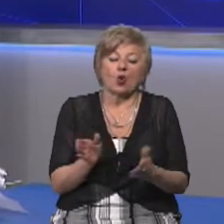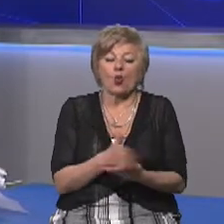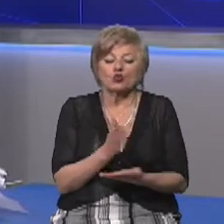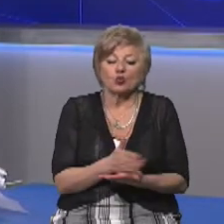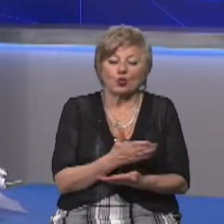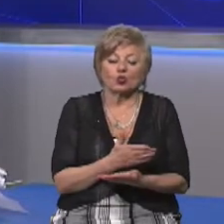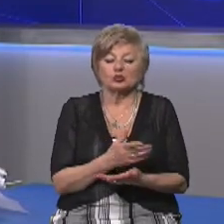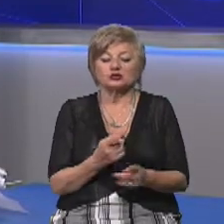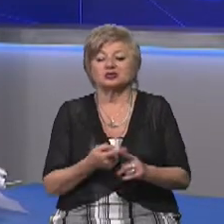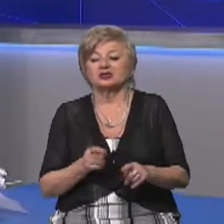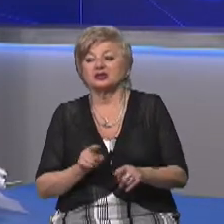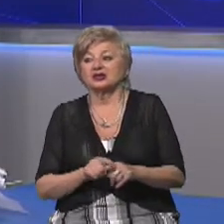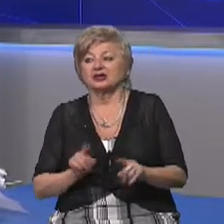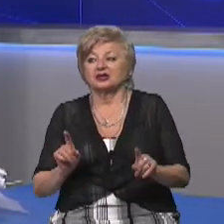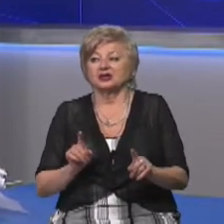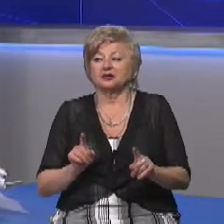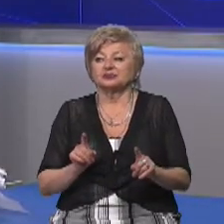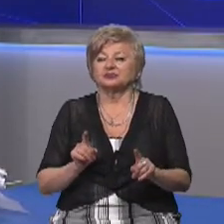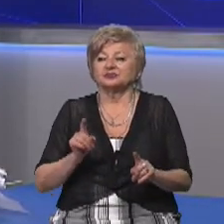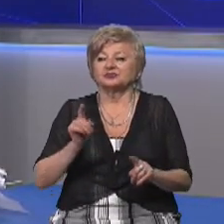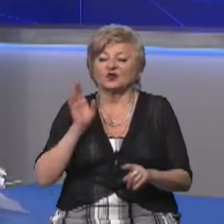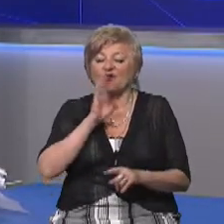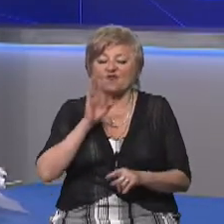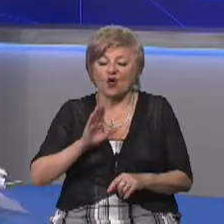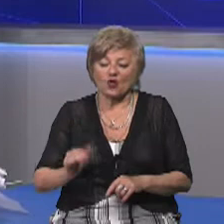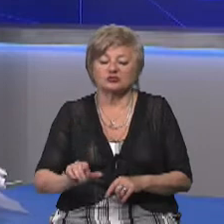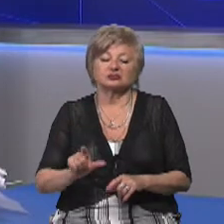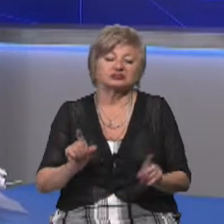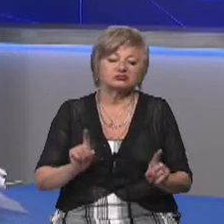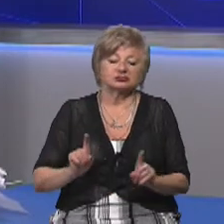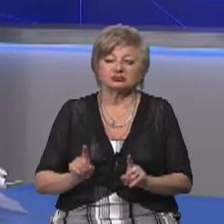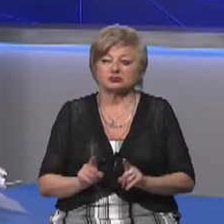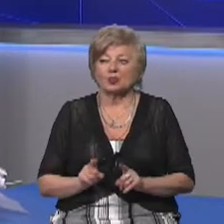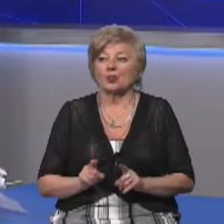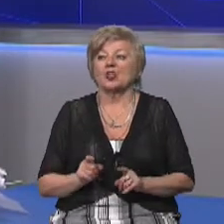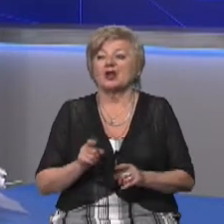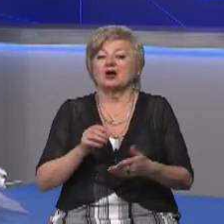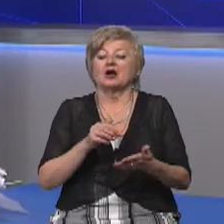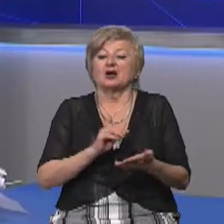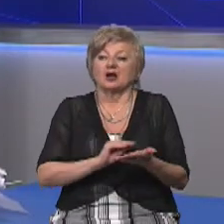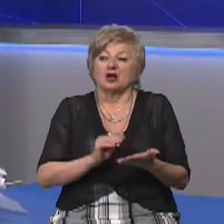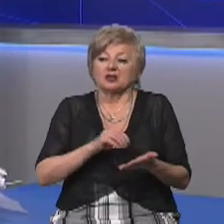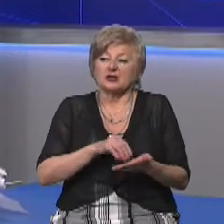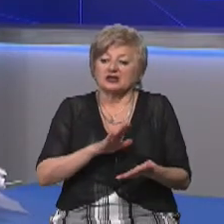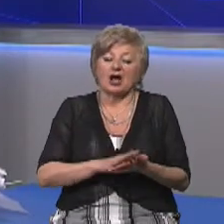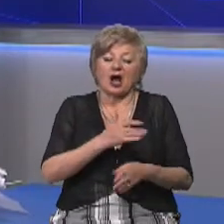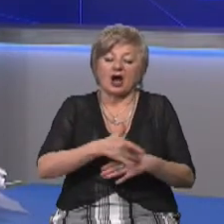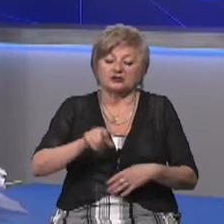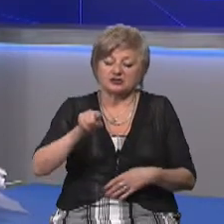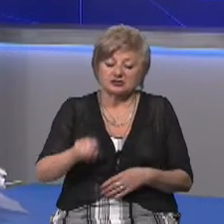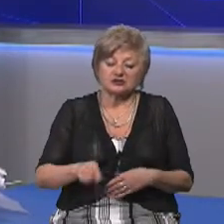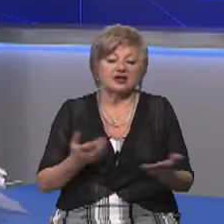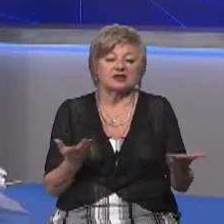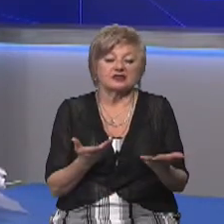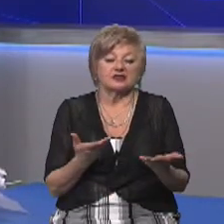то по повітрю, чи по скидам до водних об'єктів. Зазначається адреса, по